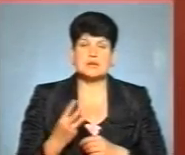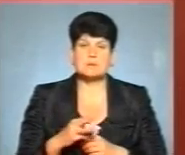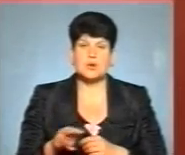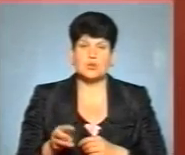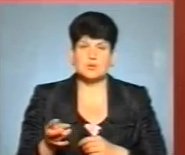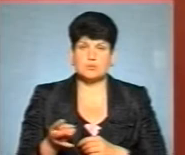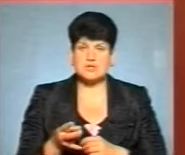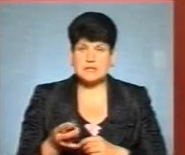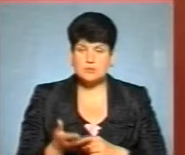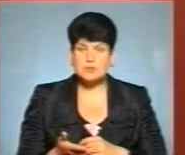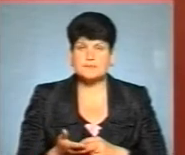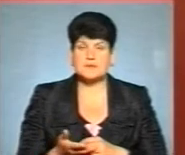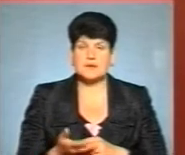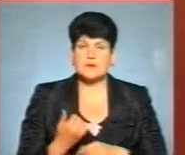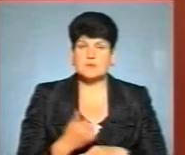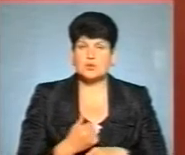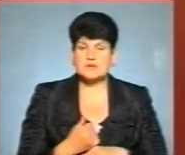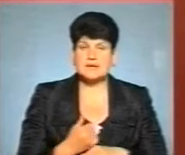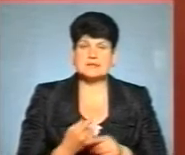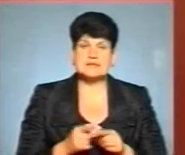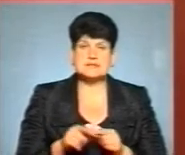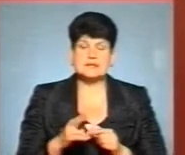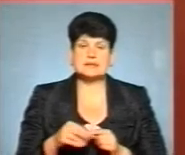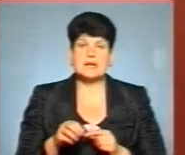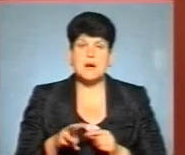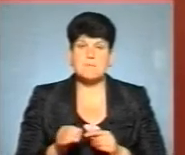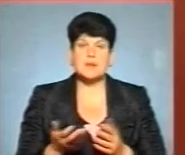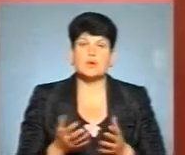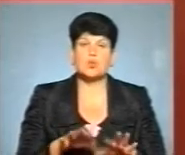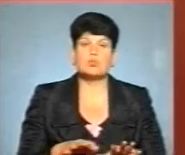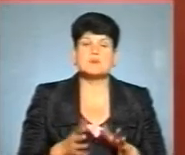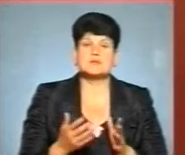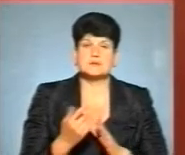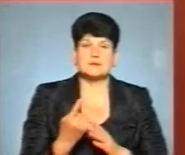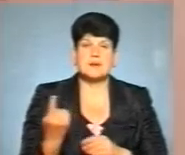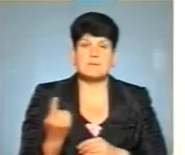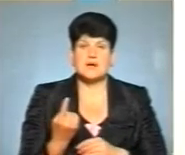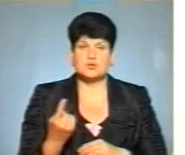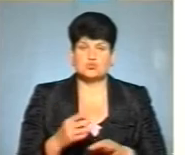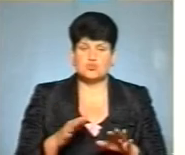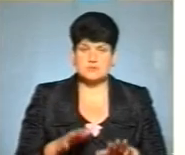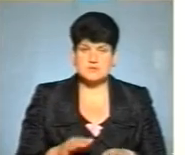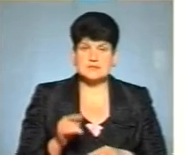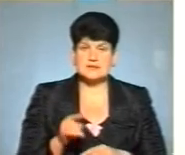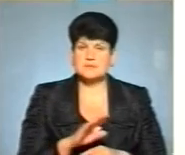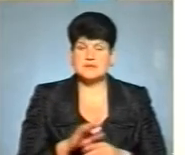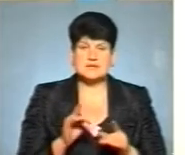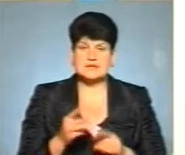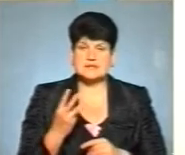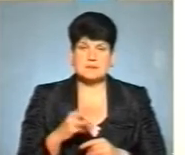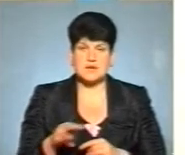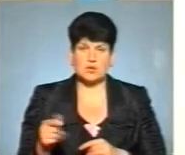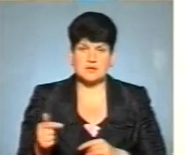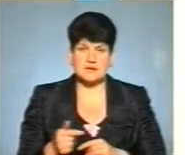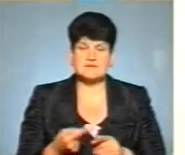потрібно. В пріоритетності саме ця дамба на якому місці? Тобто на першому місці, тому що там не тільки 3 мільйони гривень, це